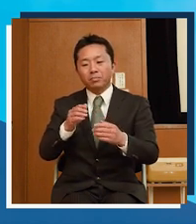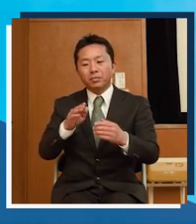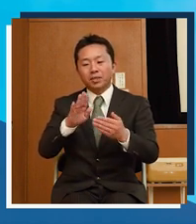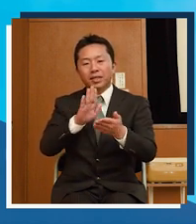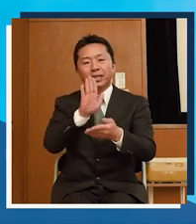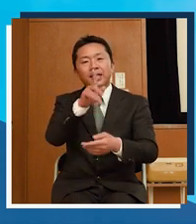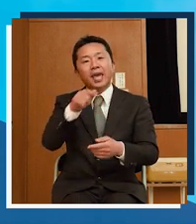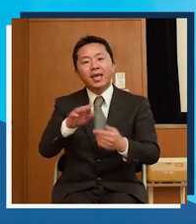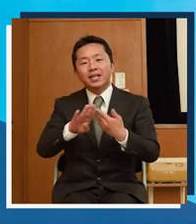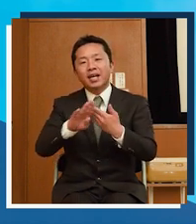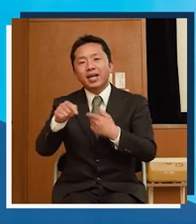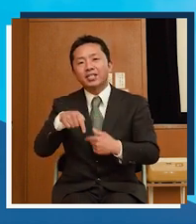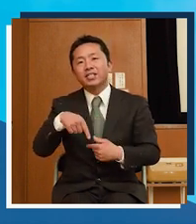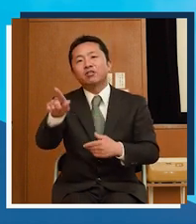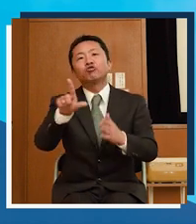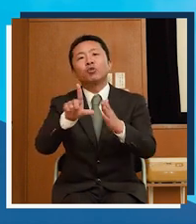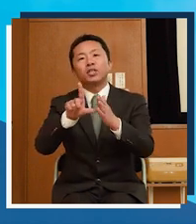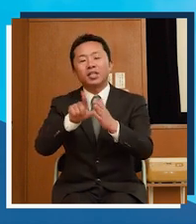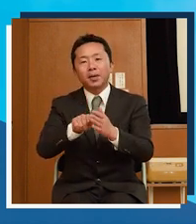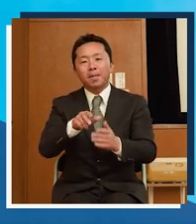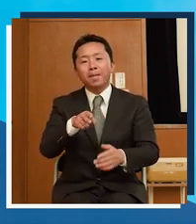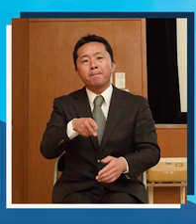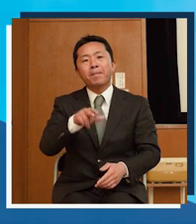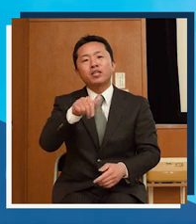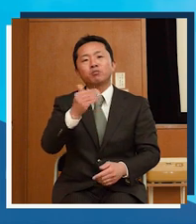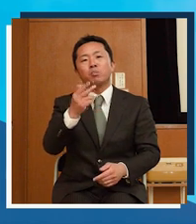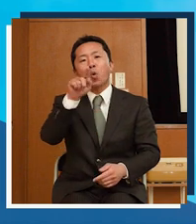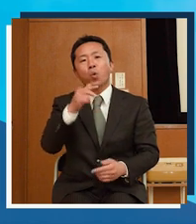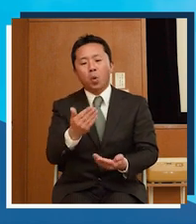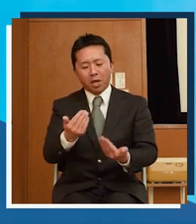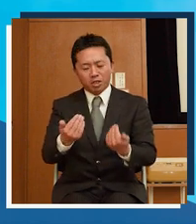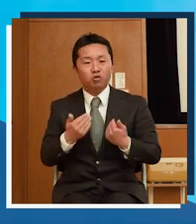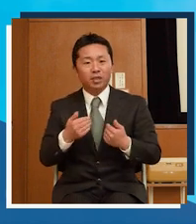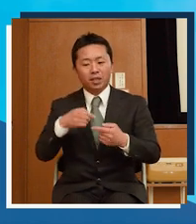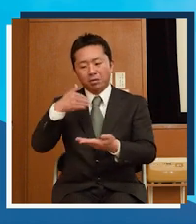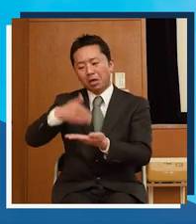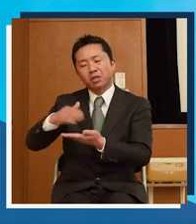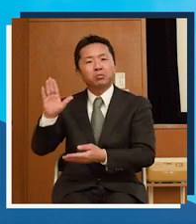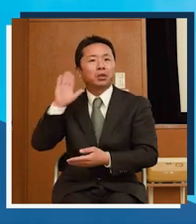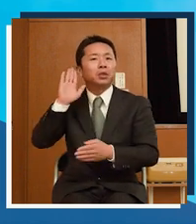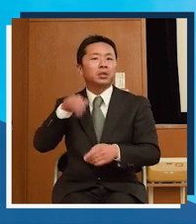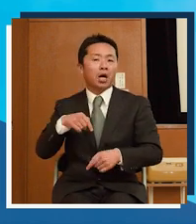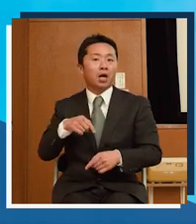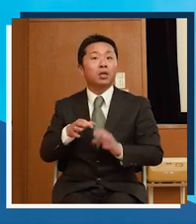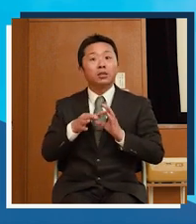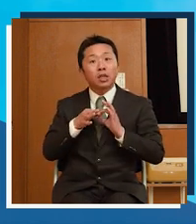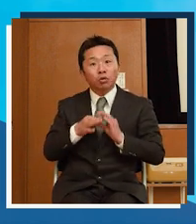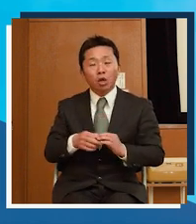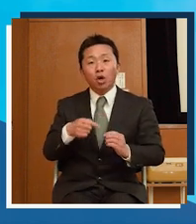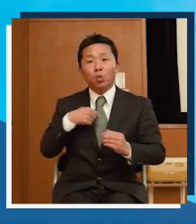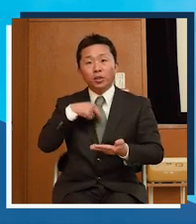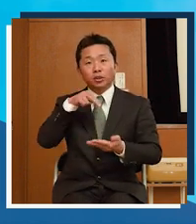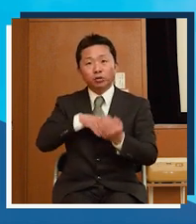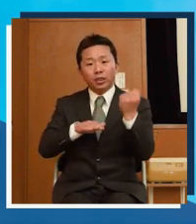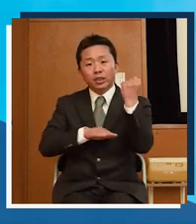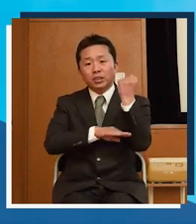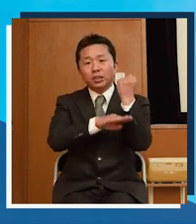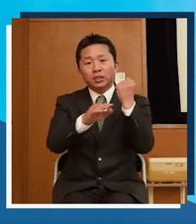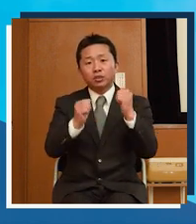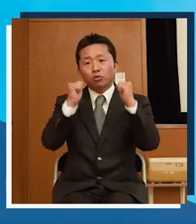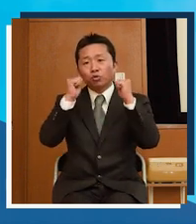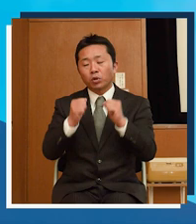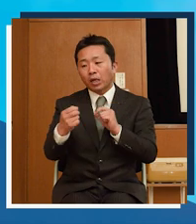て進学したんだよとかいうお話を聞きながら育ちましたなので私にとっては基地の存在っていうのがとても身近